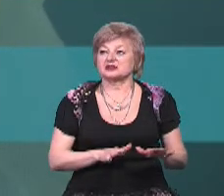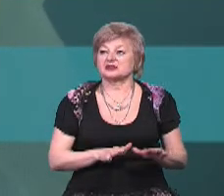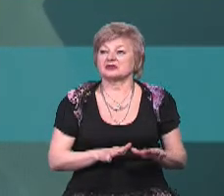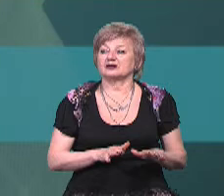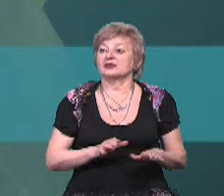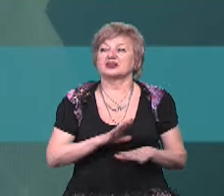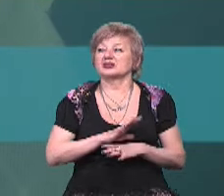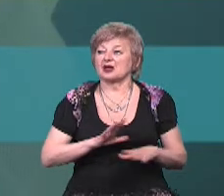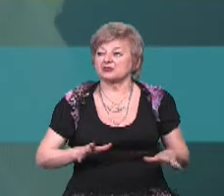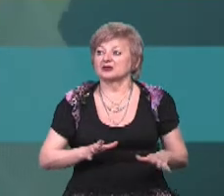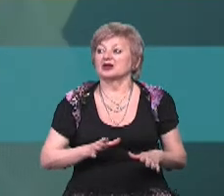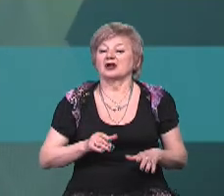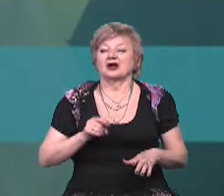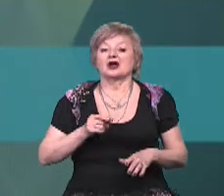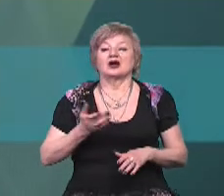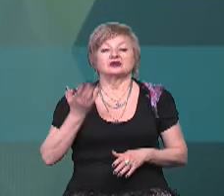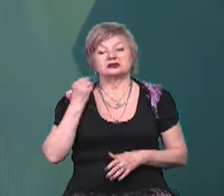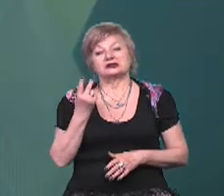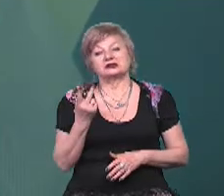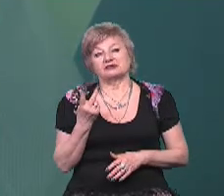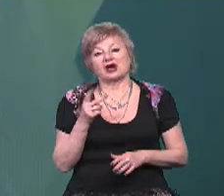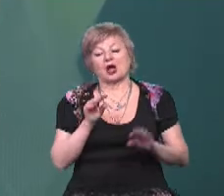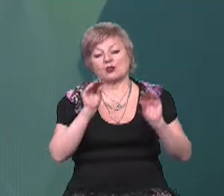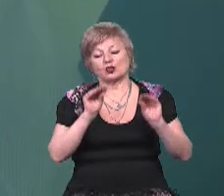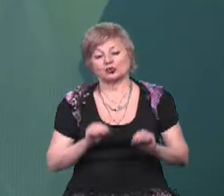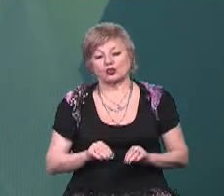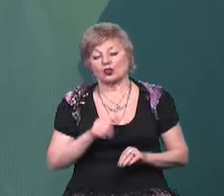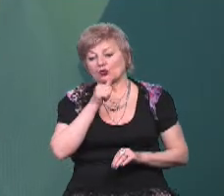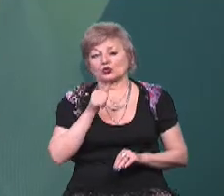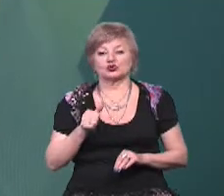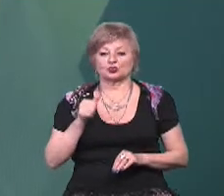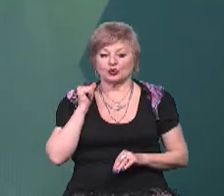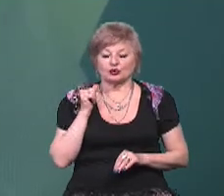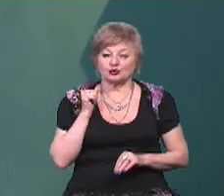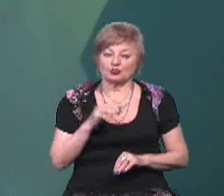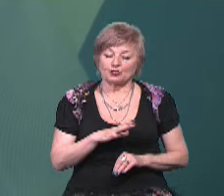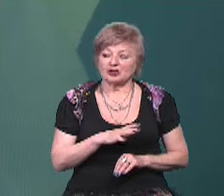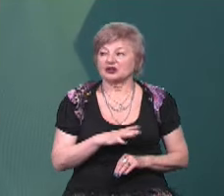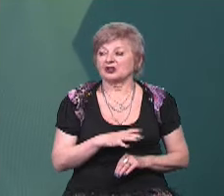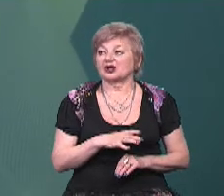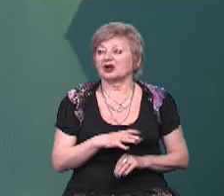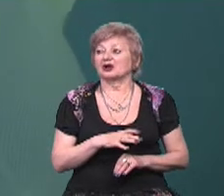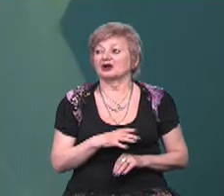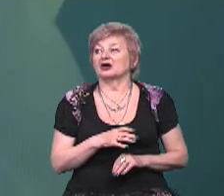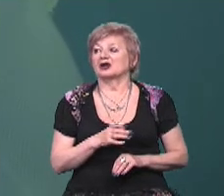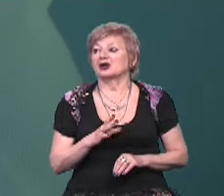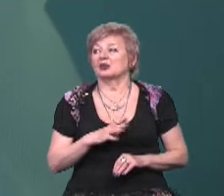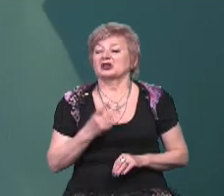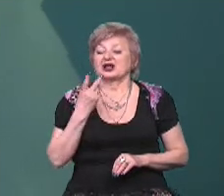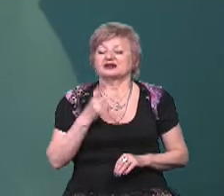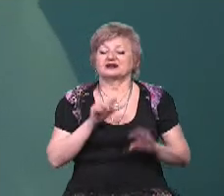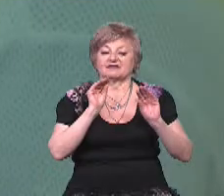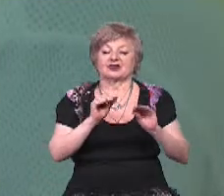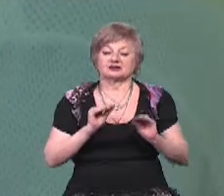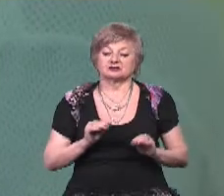нас надходили два таких протоколи. Один було складено в місті Луцьк, інше було два вкладено в